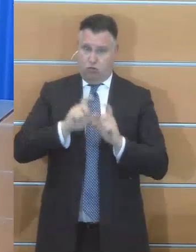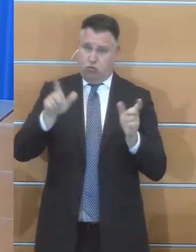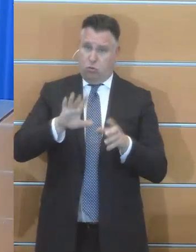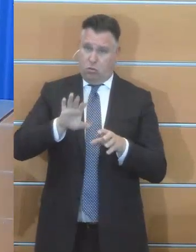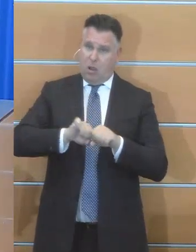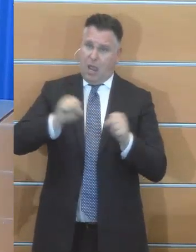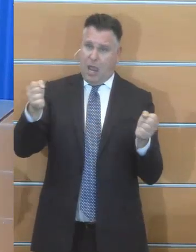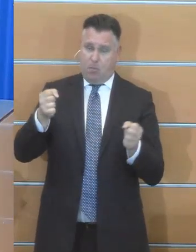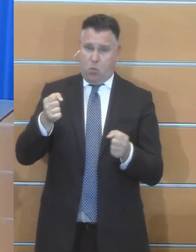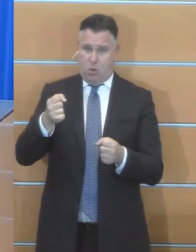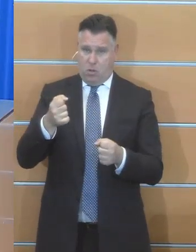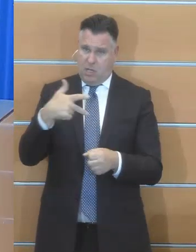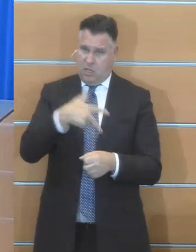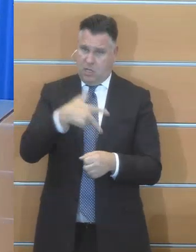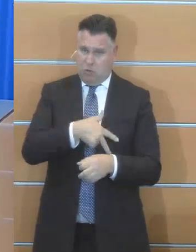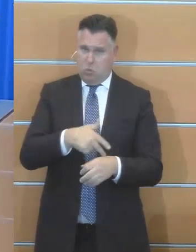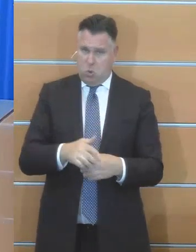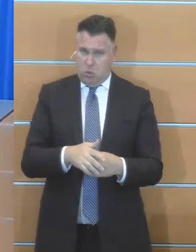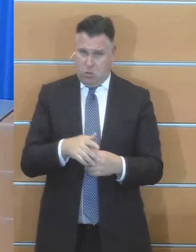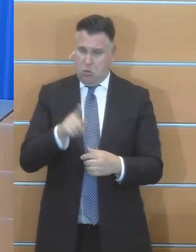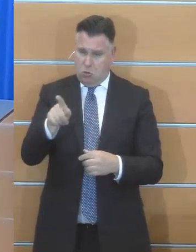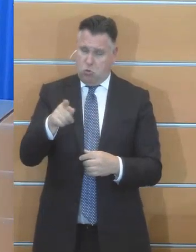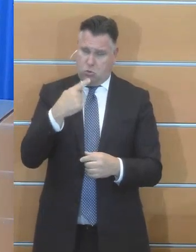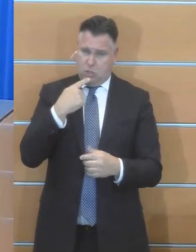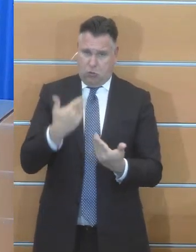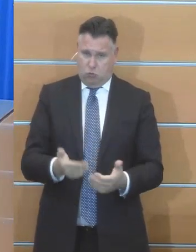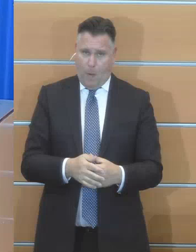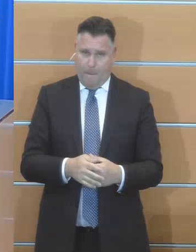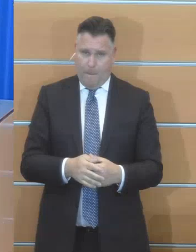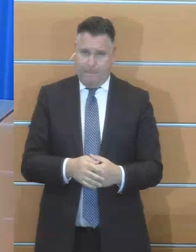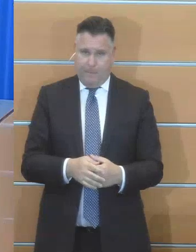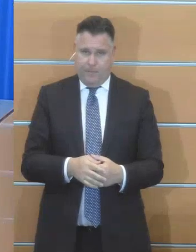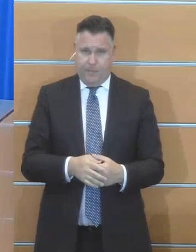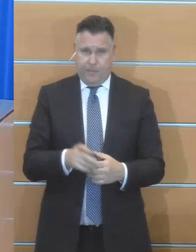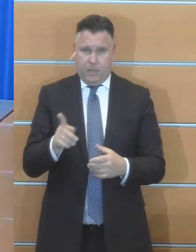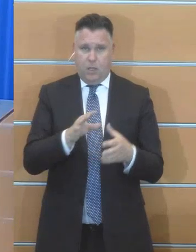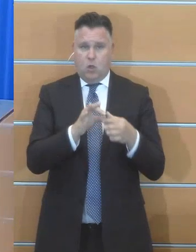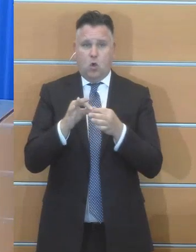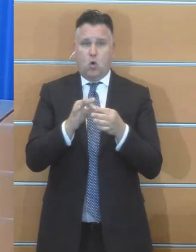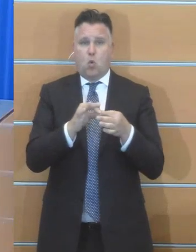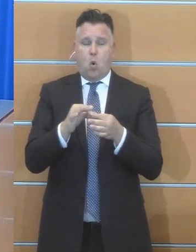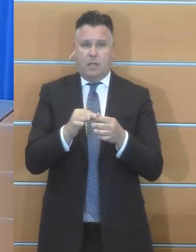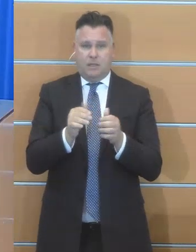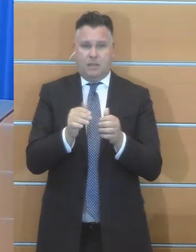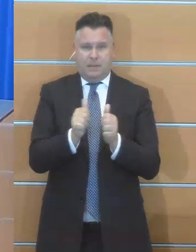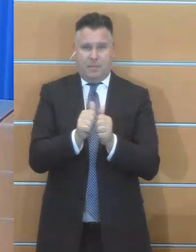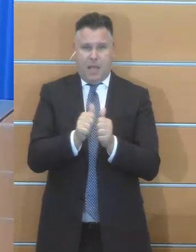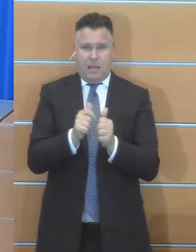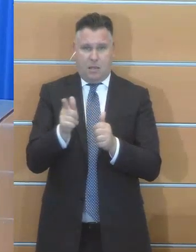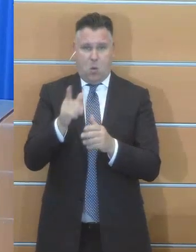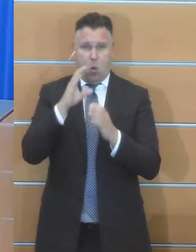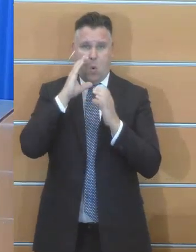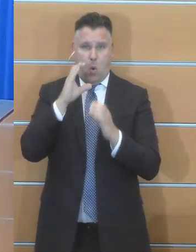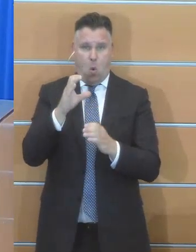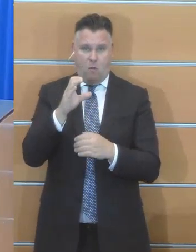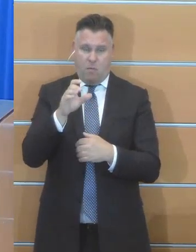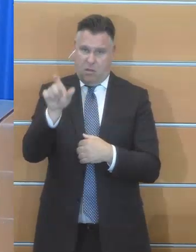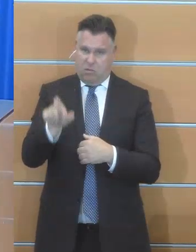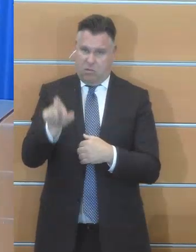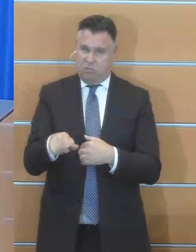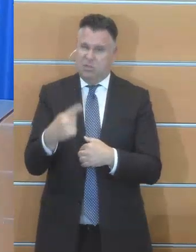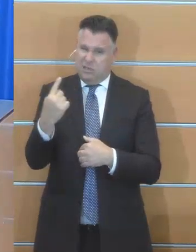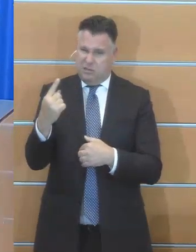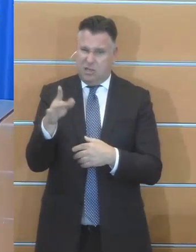verantwortlich machen den Koalitionspartner ÖVP hauptsächlich ihr selbst